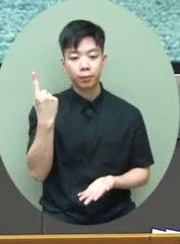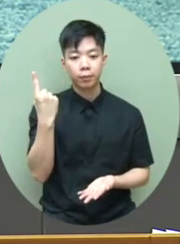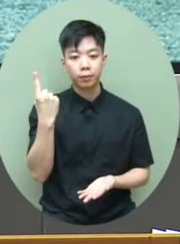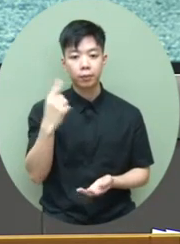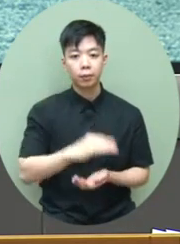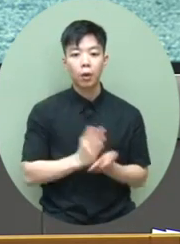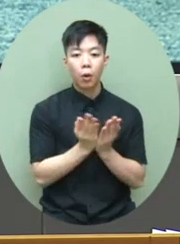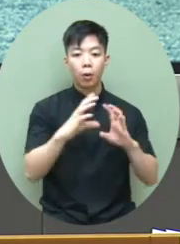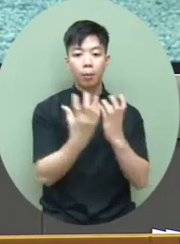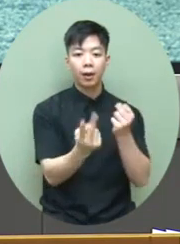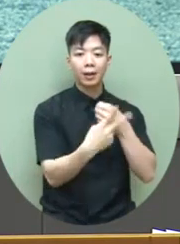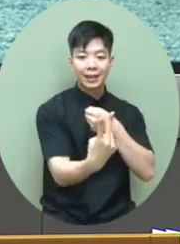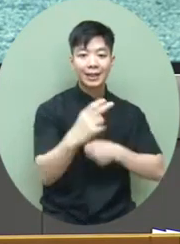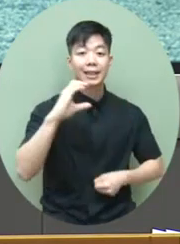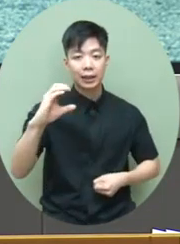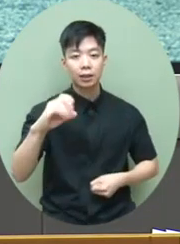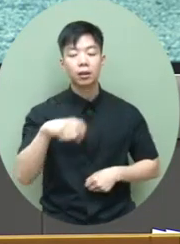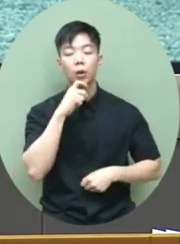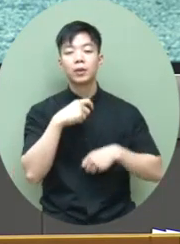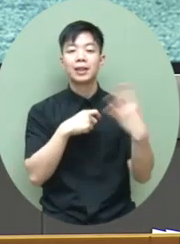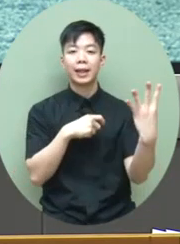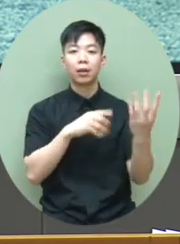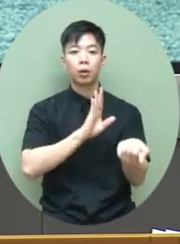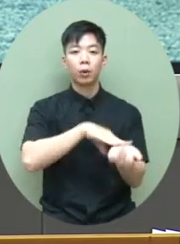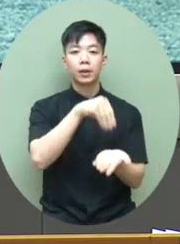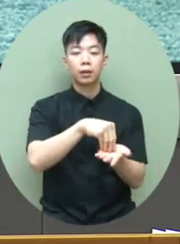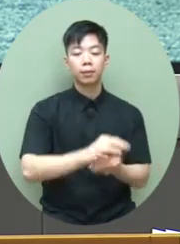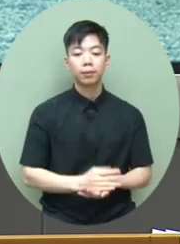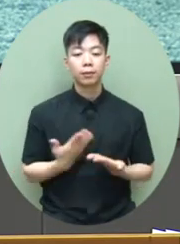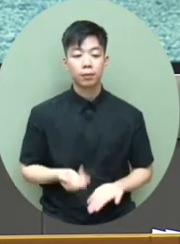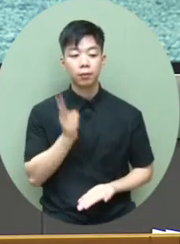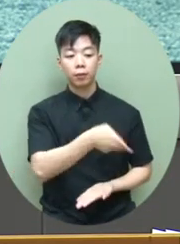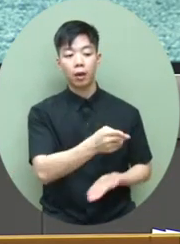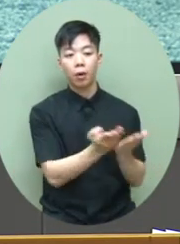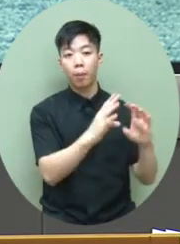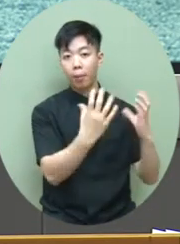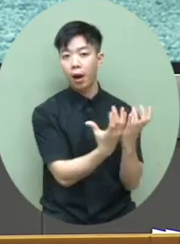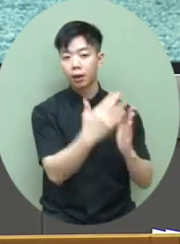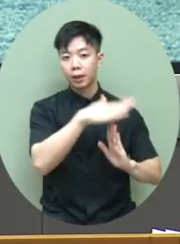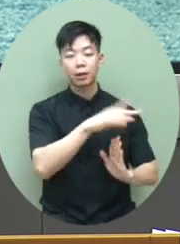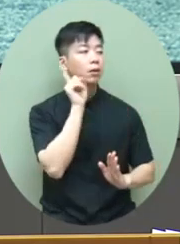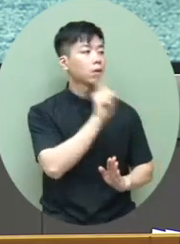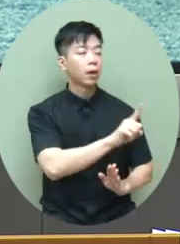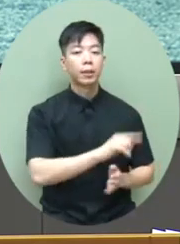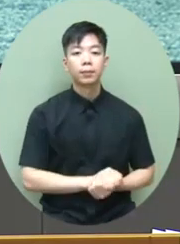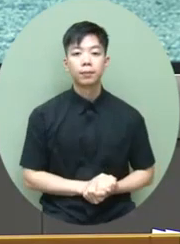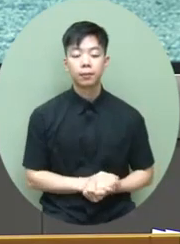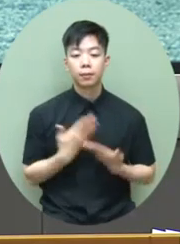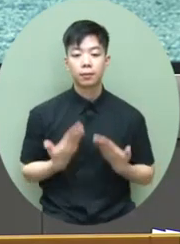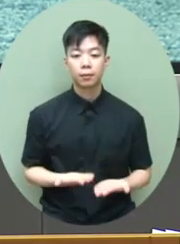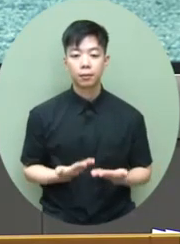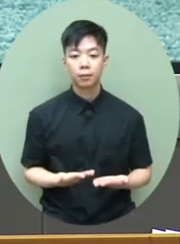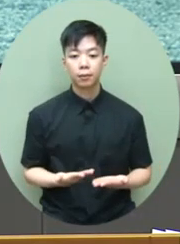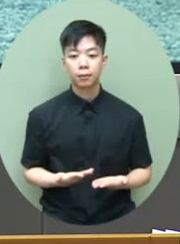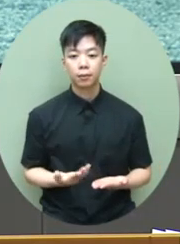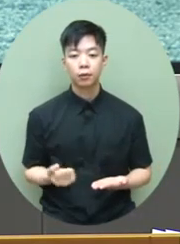二 C 班有四個個案啦。咁我哋已經叫咗呢班呢班咧就停學一個禮拜。咁今日咧就係、